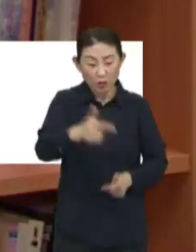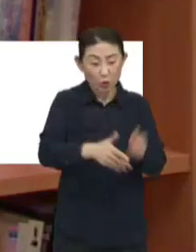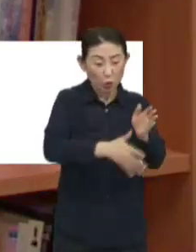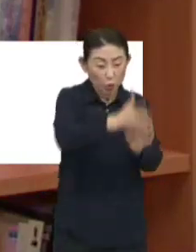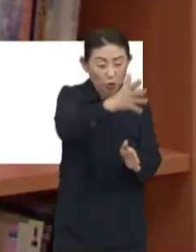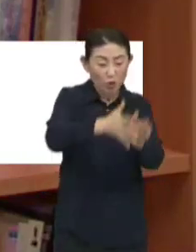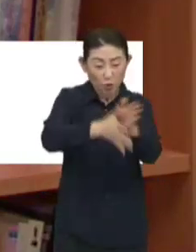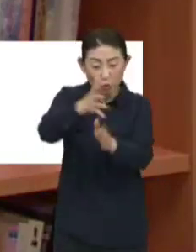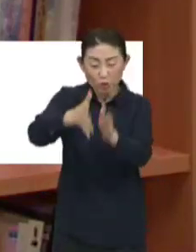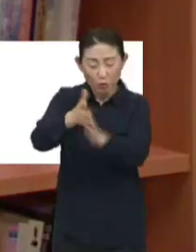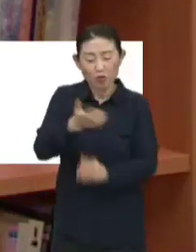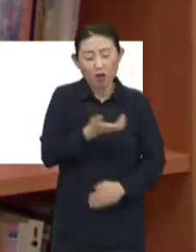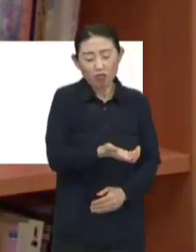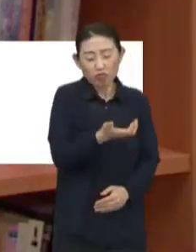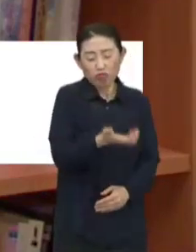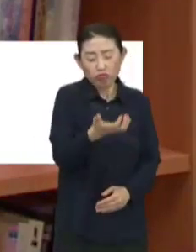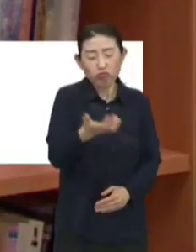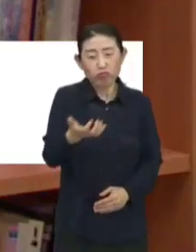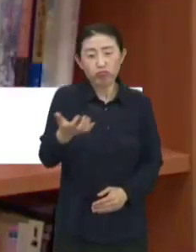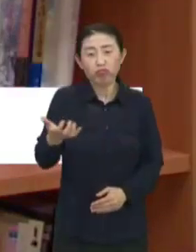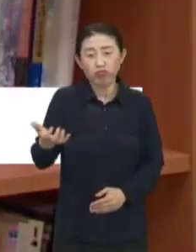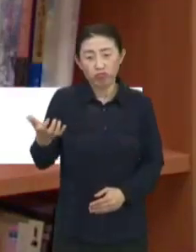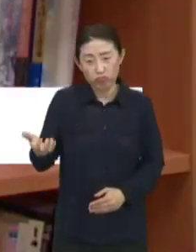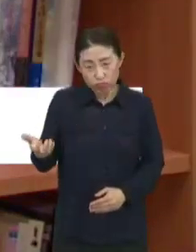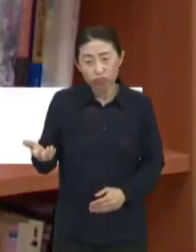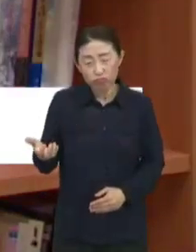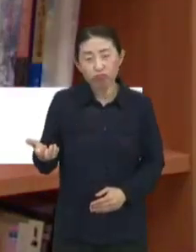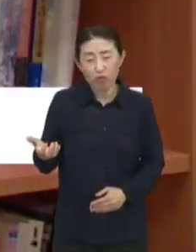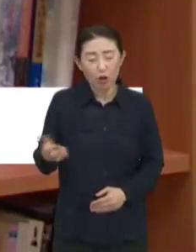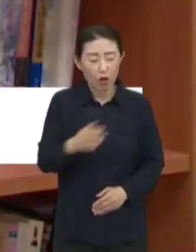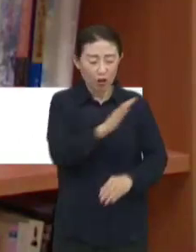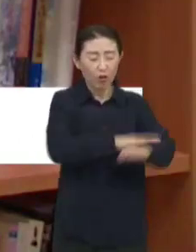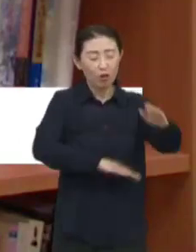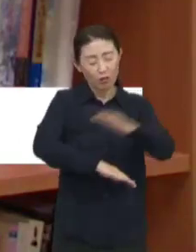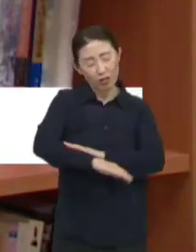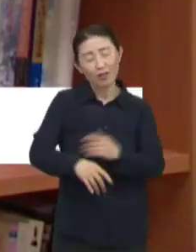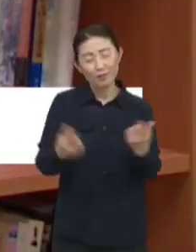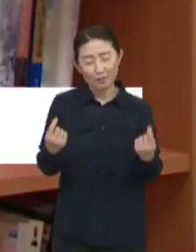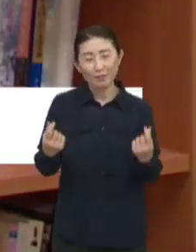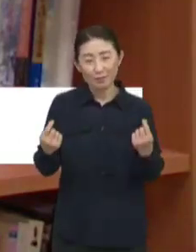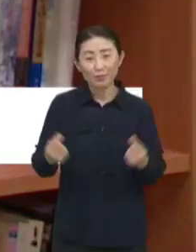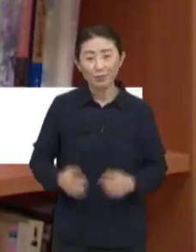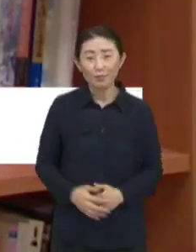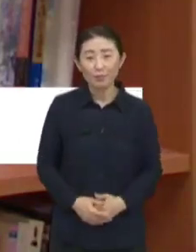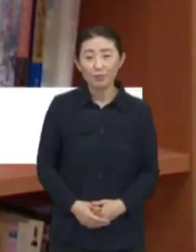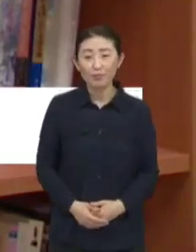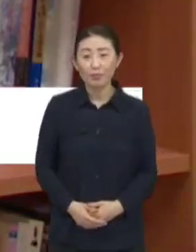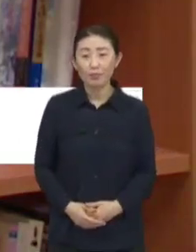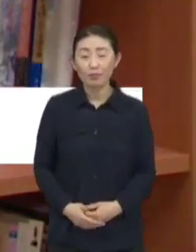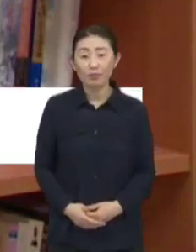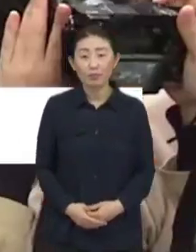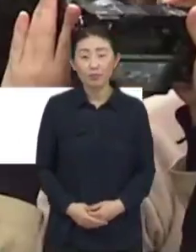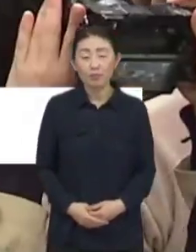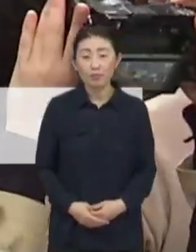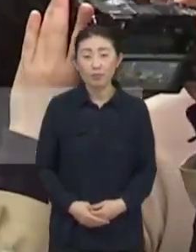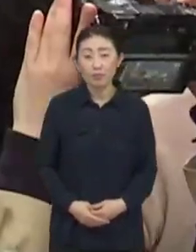지역으로 전략적으로 움직이는 건 어떻게 보면 두 당 모두 생각하는 그런 지점이